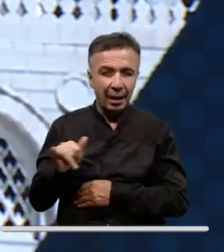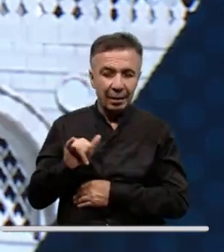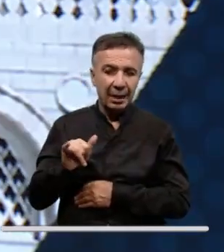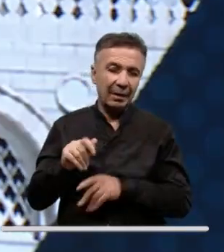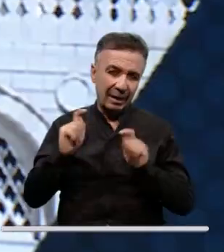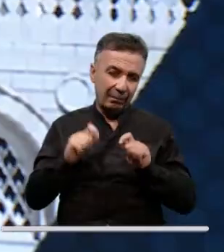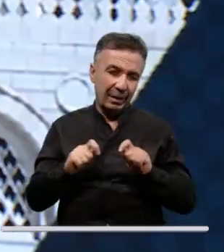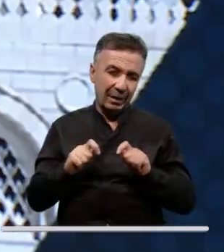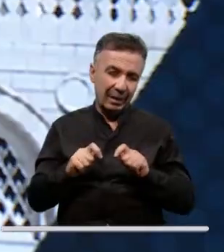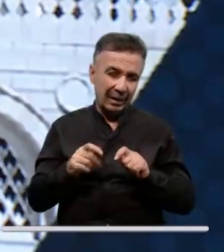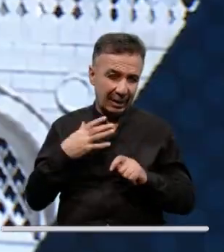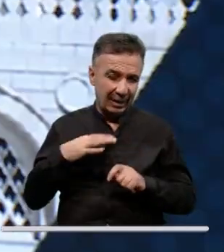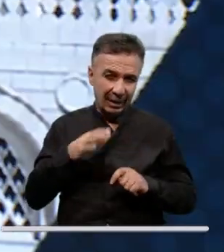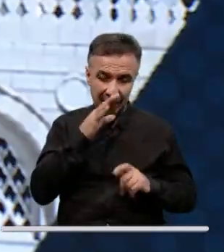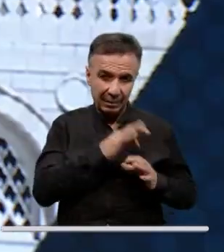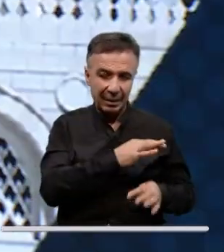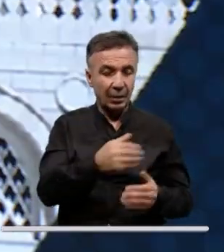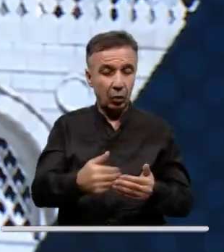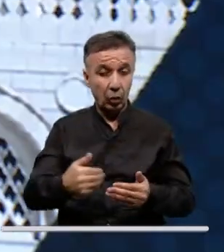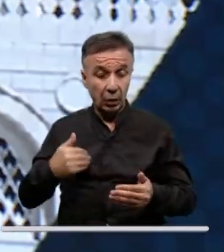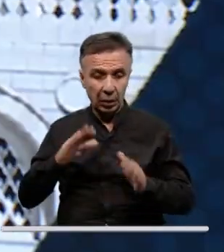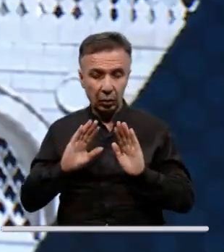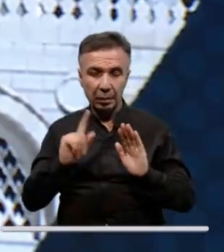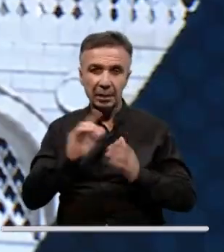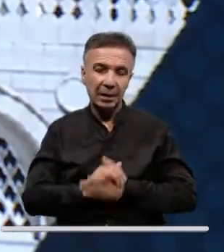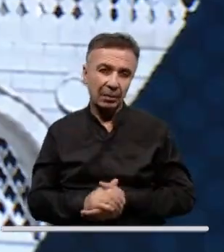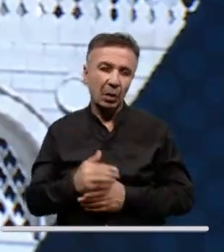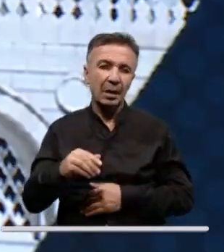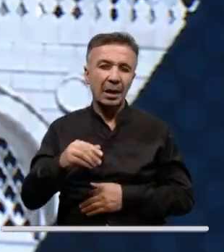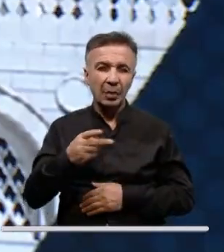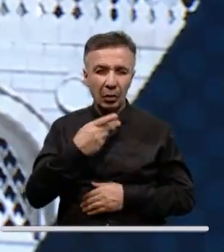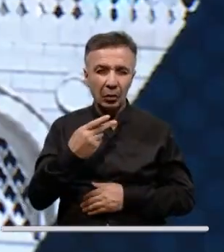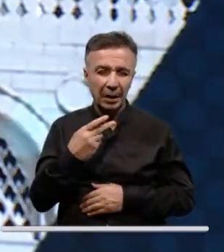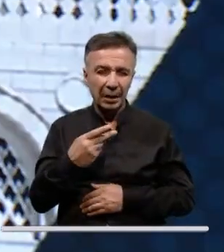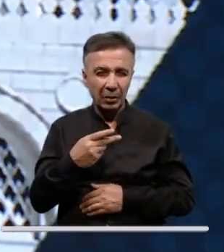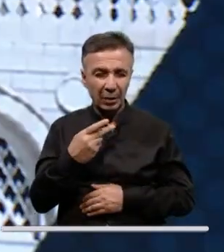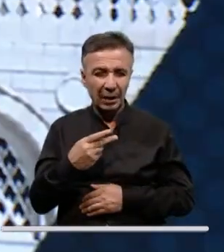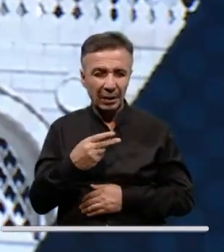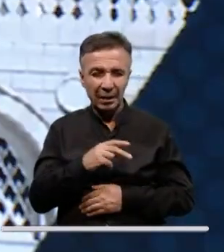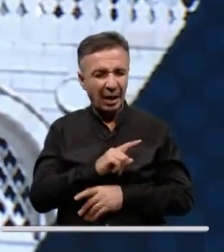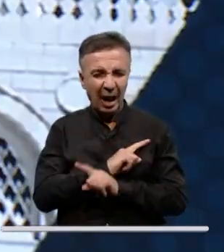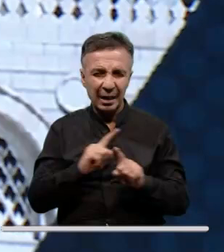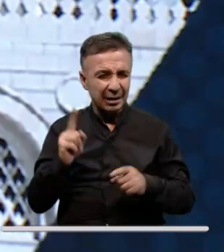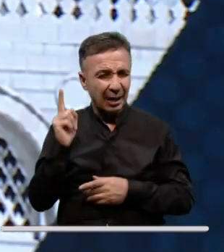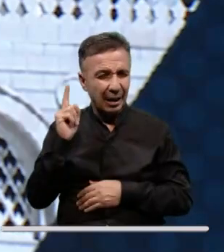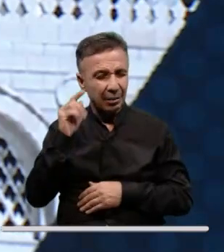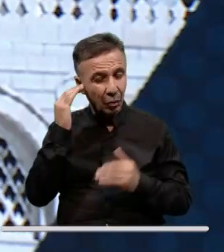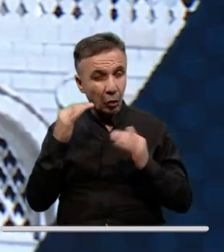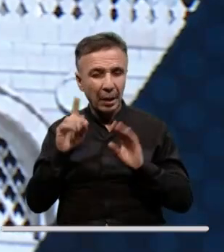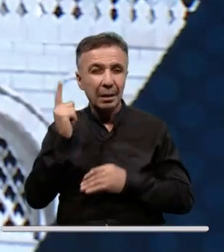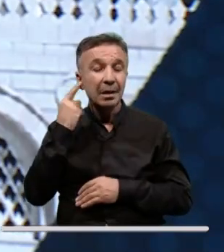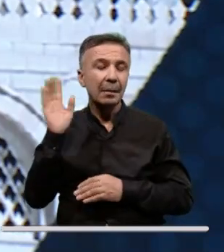isteyen kimselerden Eee uzak duralım onların sözlerini kesinlikle dinlemeyin